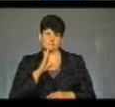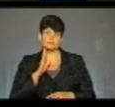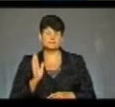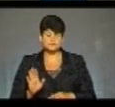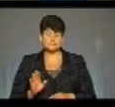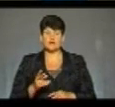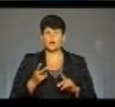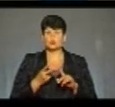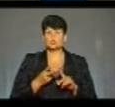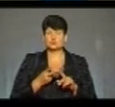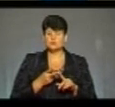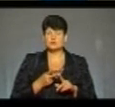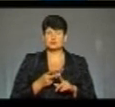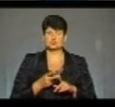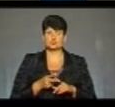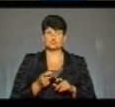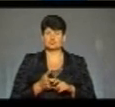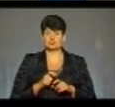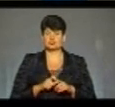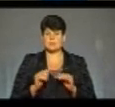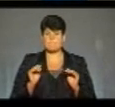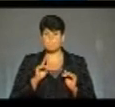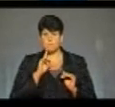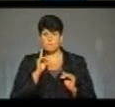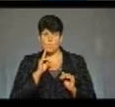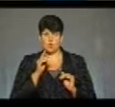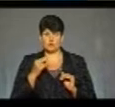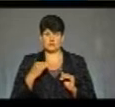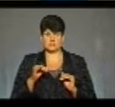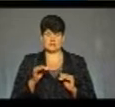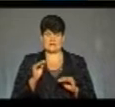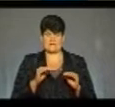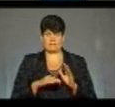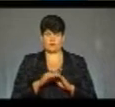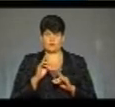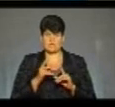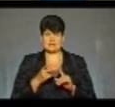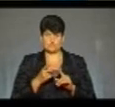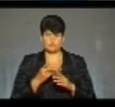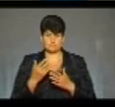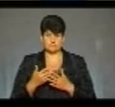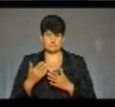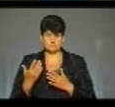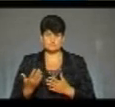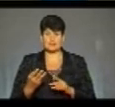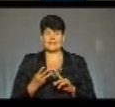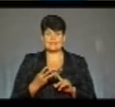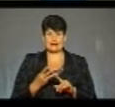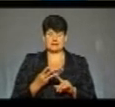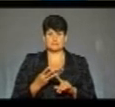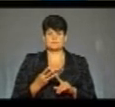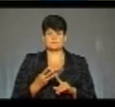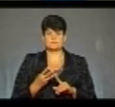Друге, що набагато молодший склад Верховної Ради. Це друга ознака. І третя